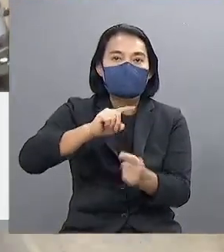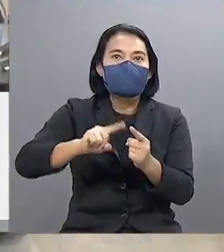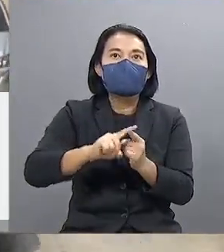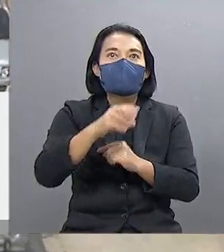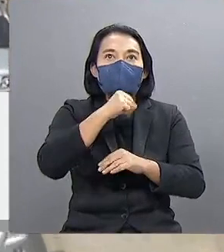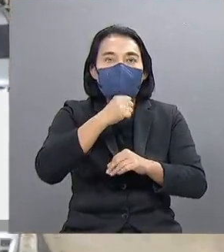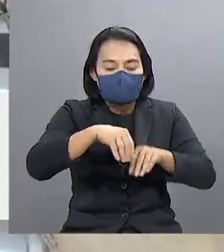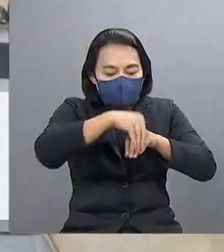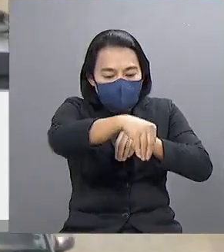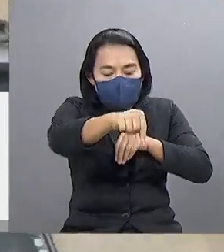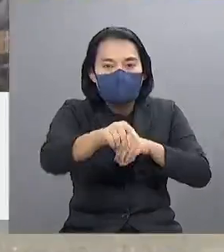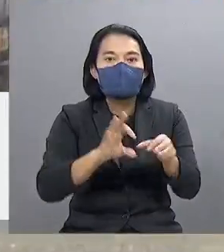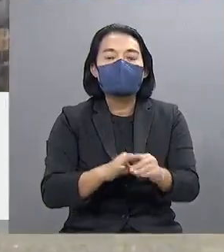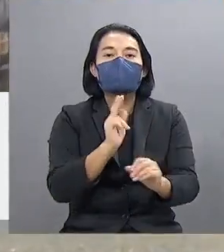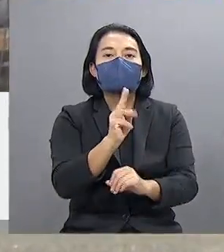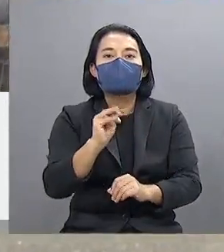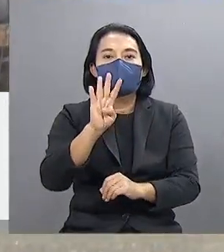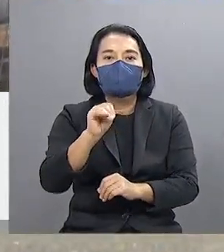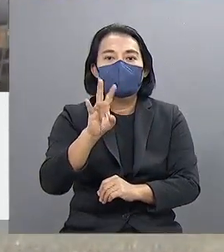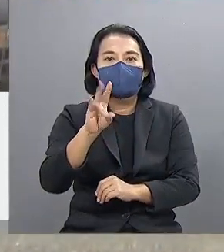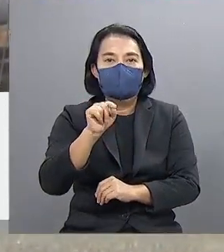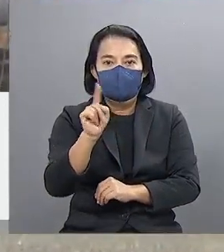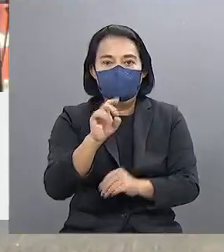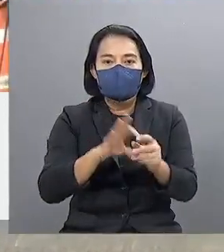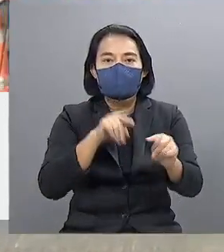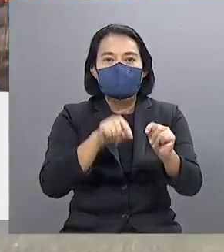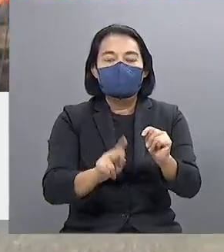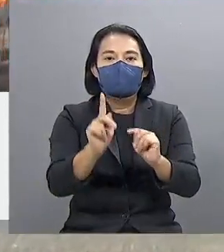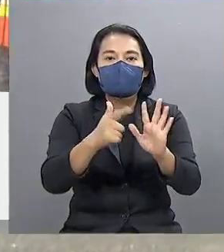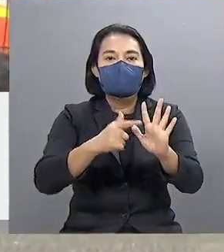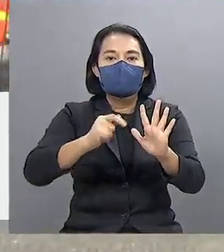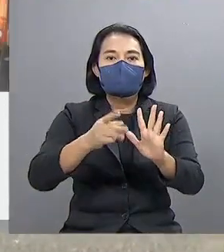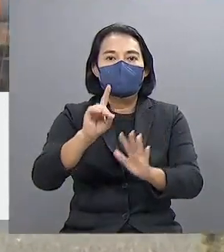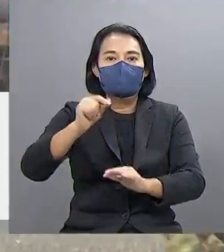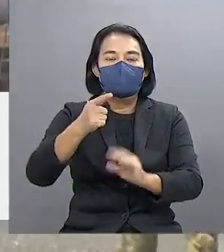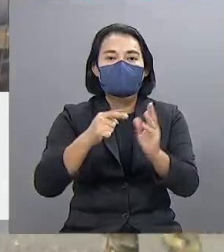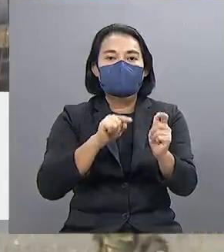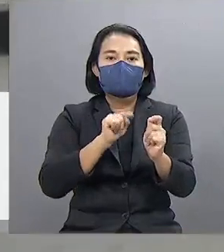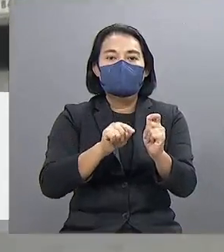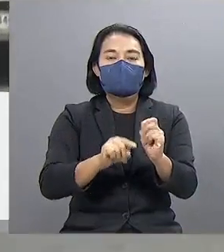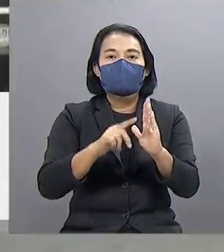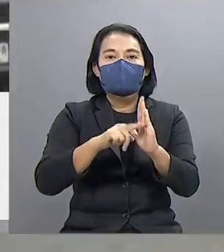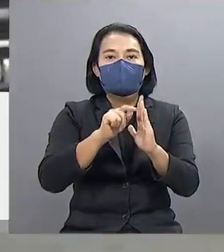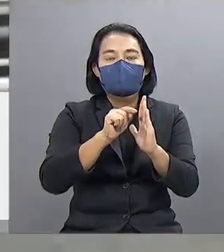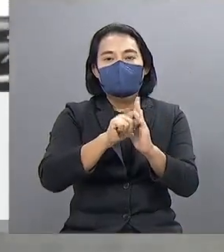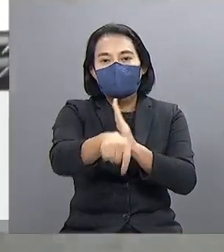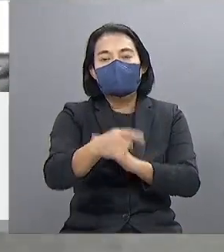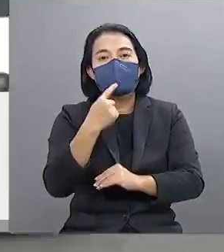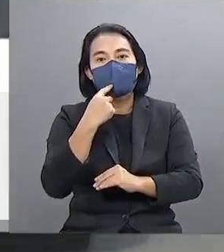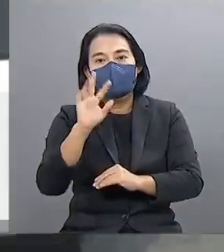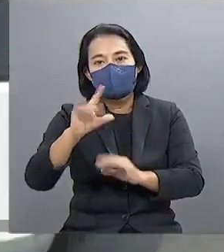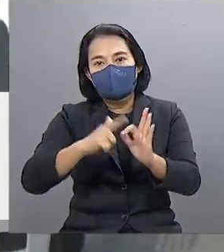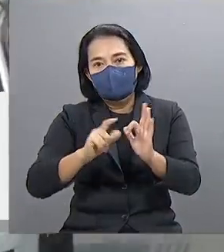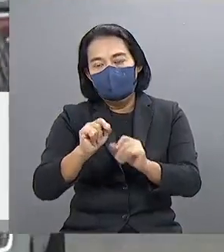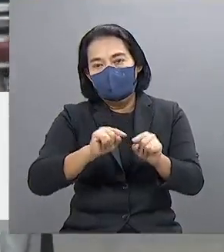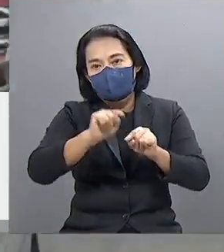ลเมตรที่47บ้านปากอโศกตำบลกลางดงอำเภอปากช่องไปจนถึงกิโลเมตรที่52หน้าฟาร์มโชคชัย